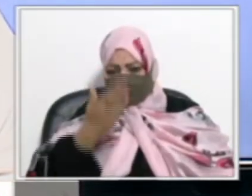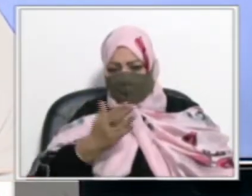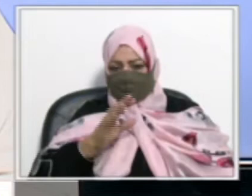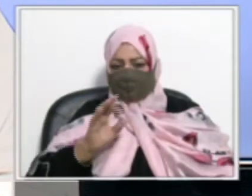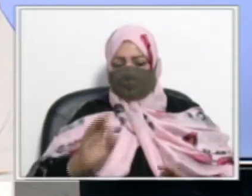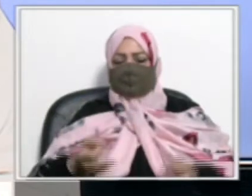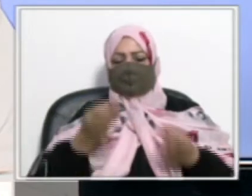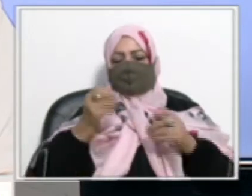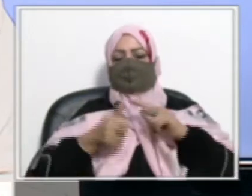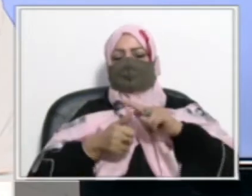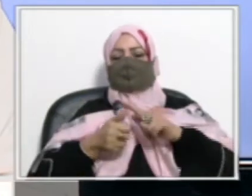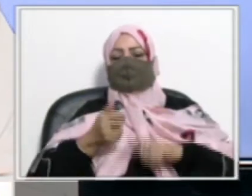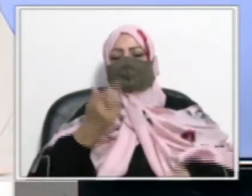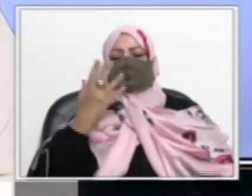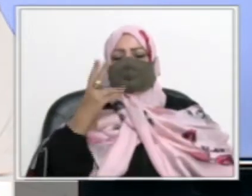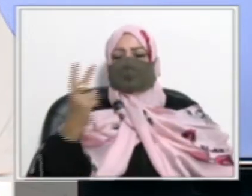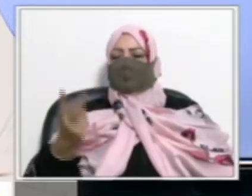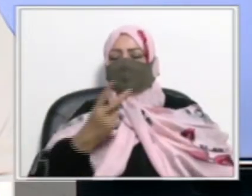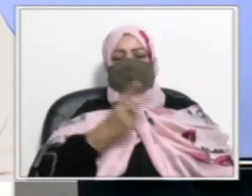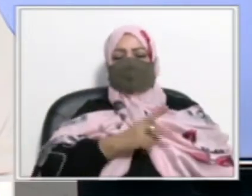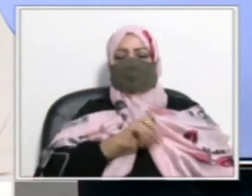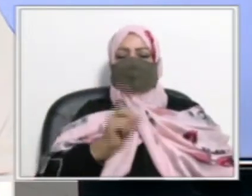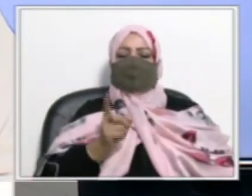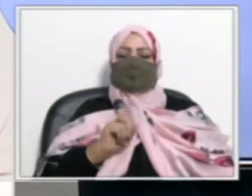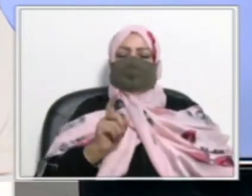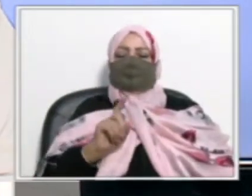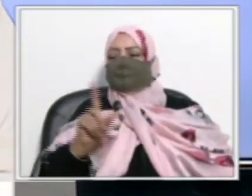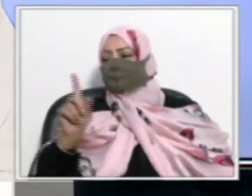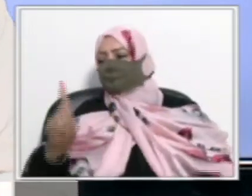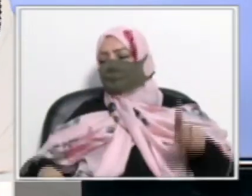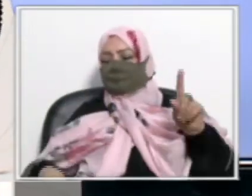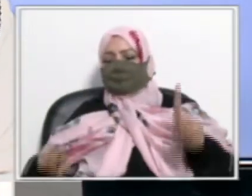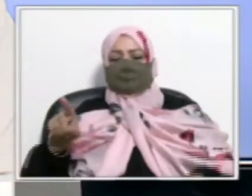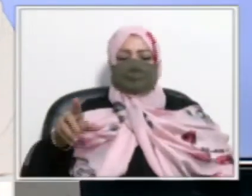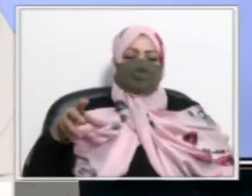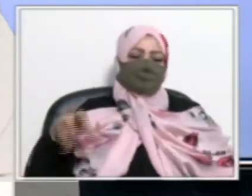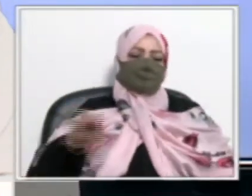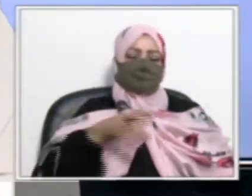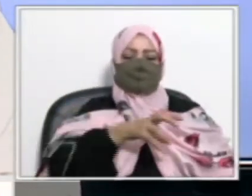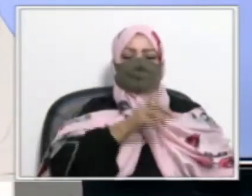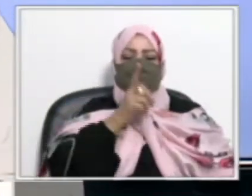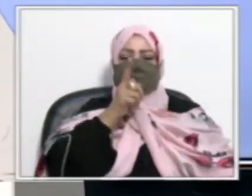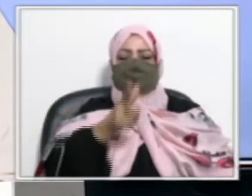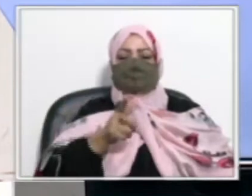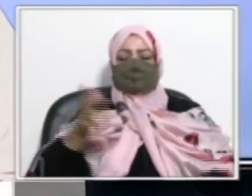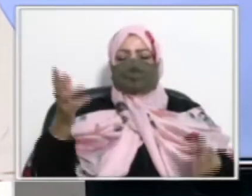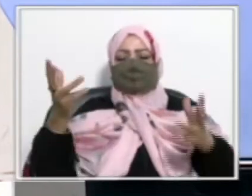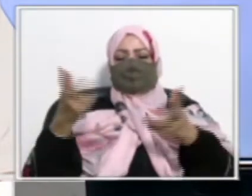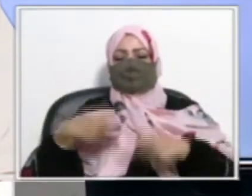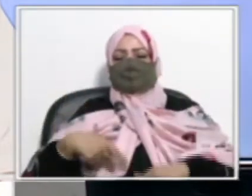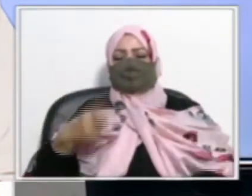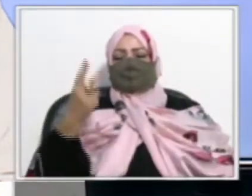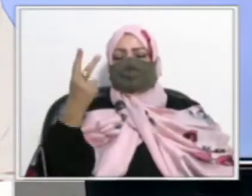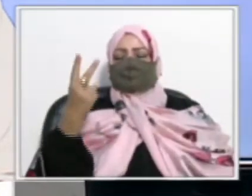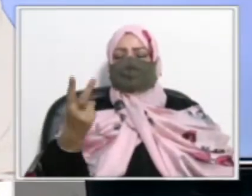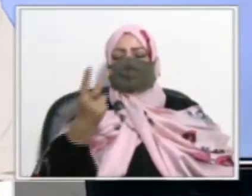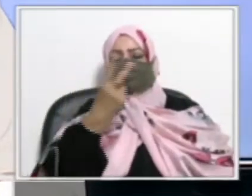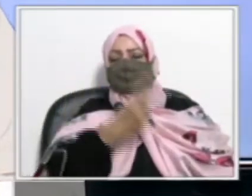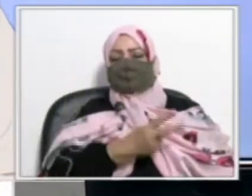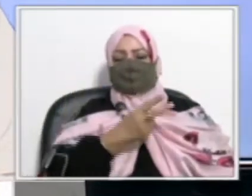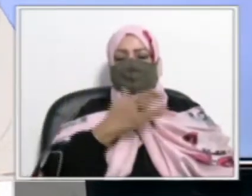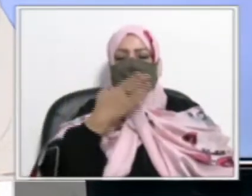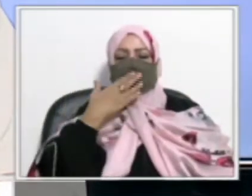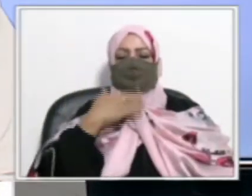النبي صلى الله عليه وسلم كان سهوه في الفرائض، الذي ثبت عنه أنه كان في الفرائض وكان يصلح صلاته صلى الله عليه وسلم في